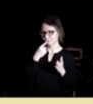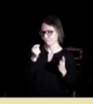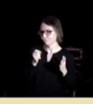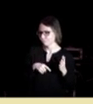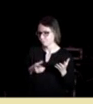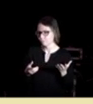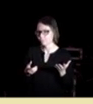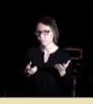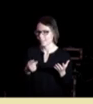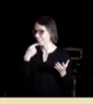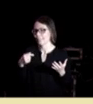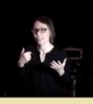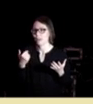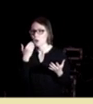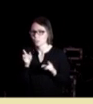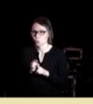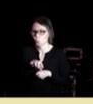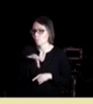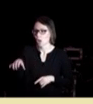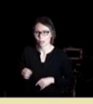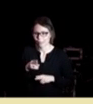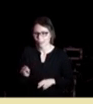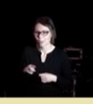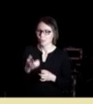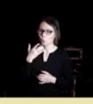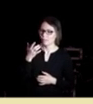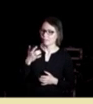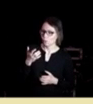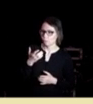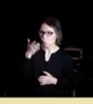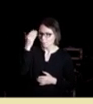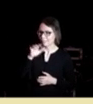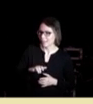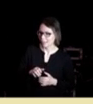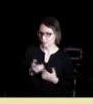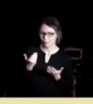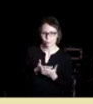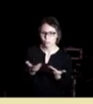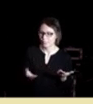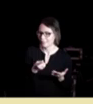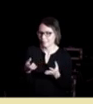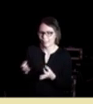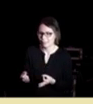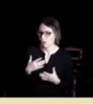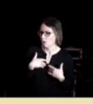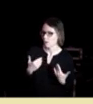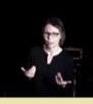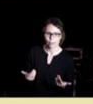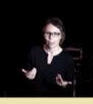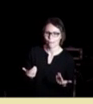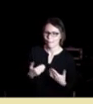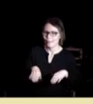i noen arbeid. Jeg sier ikke at det er sånn overalt, men en hovedtrekk i forhold til det er at ikke de tilbys de tingene, og de har ikke